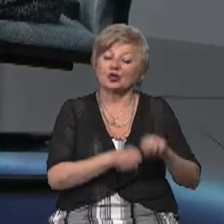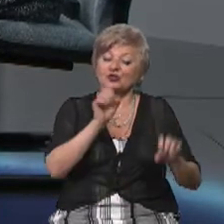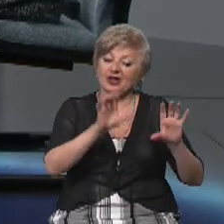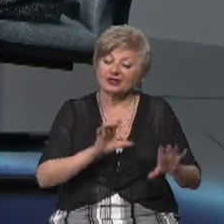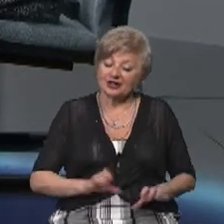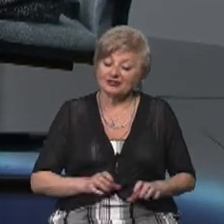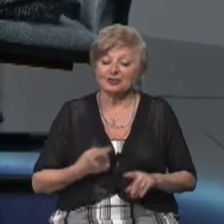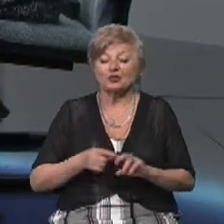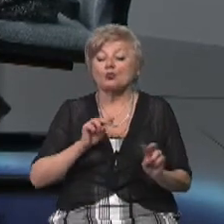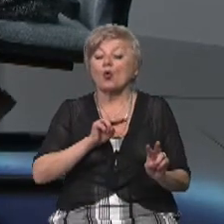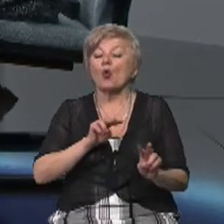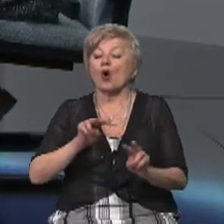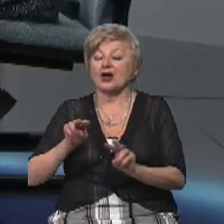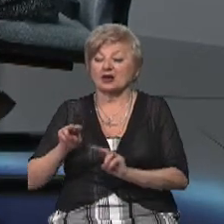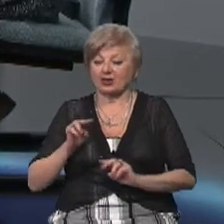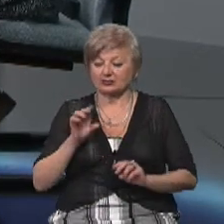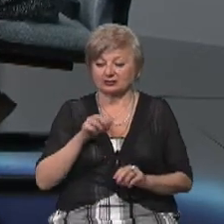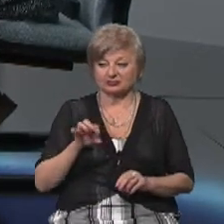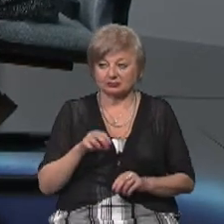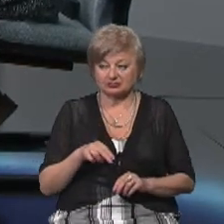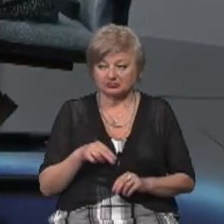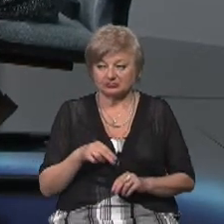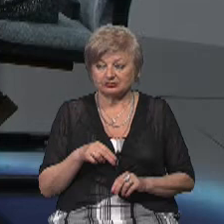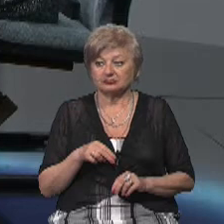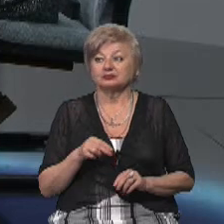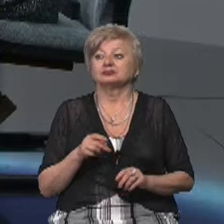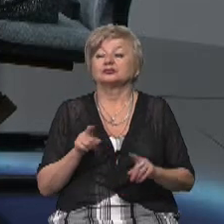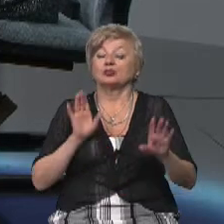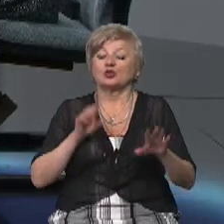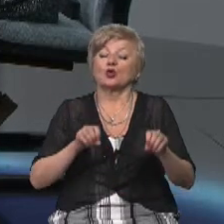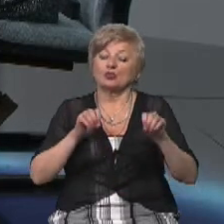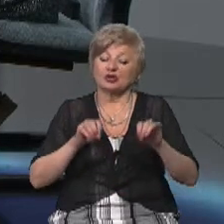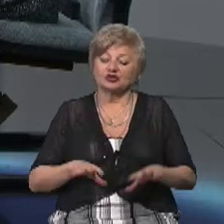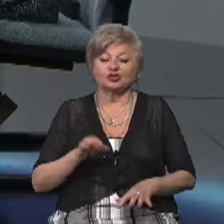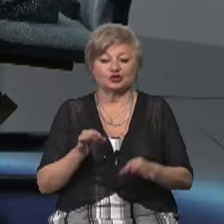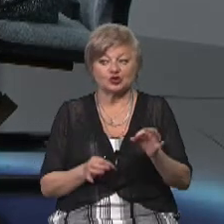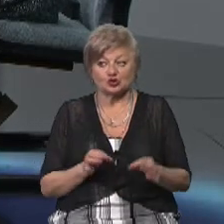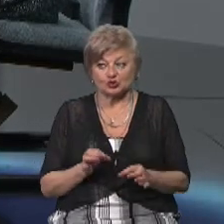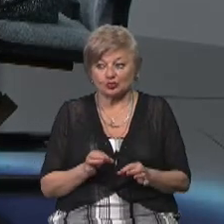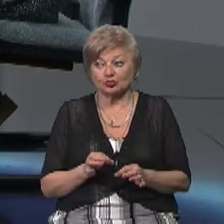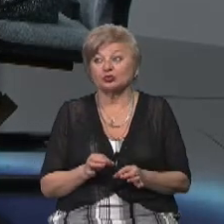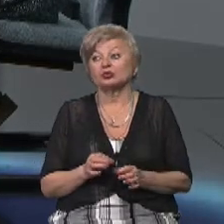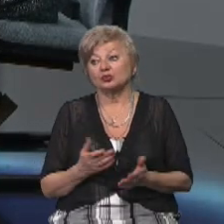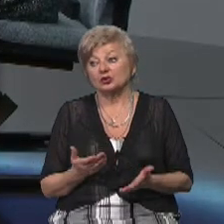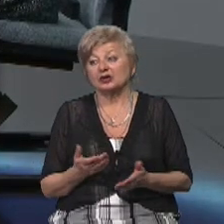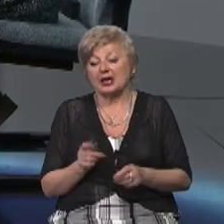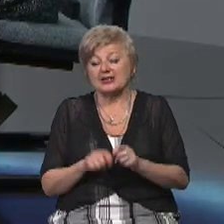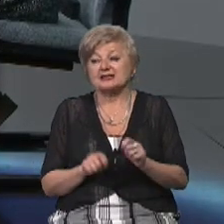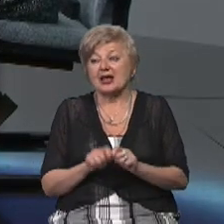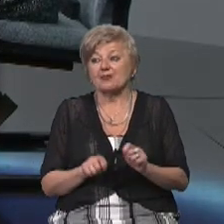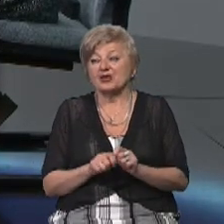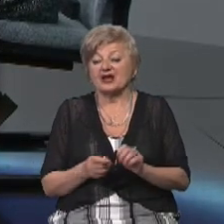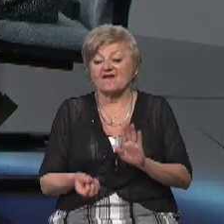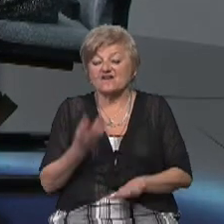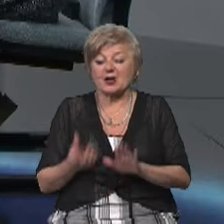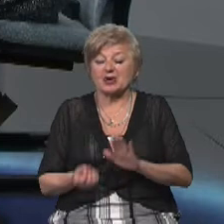законодавства. Огляду. Так, буде ухвала суду на огляд, ми виходимо на огляд, заміряємо